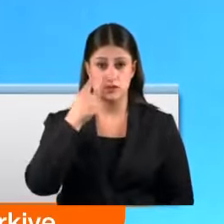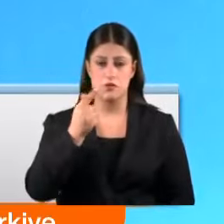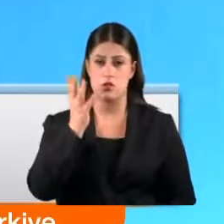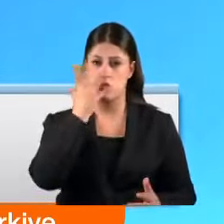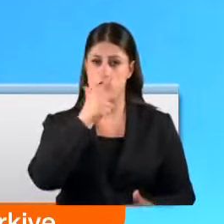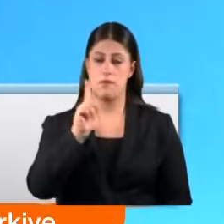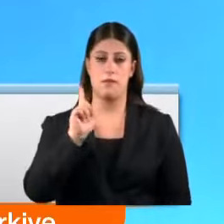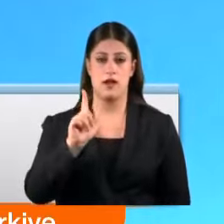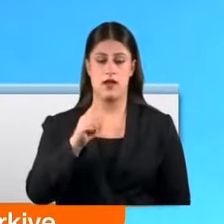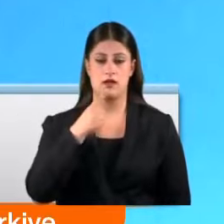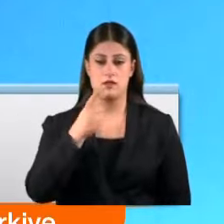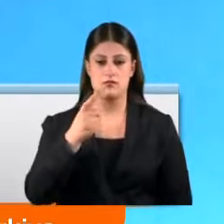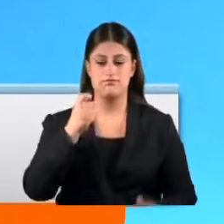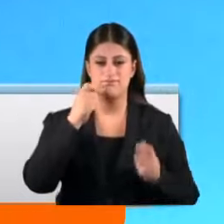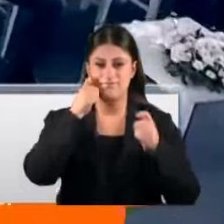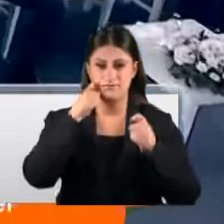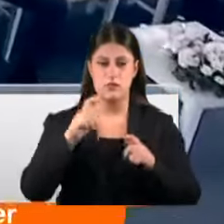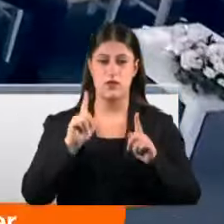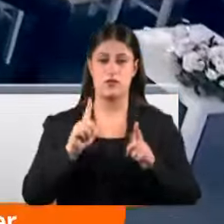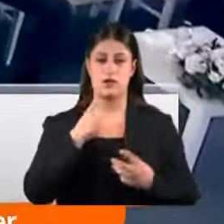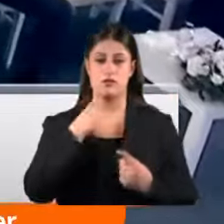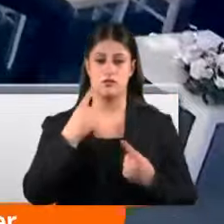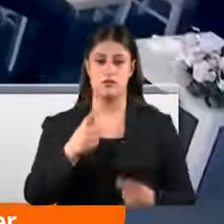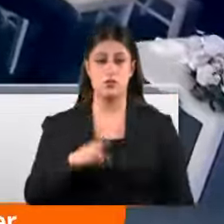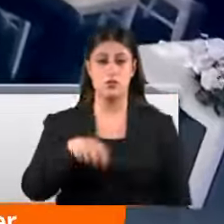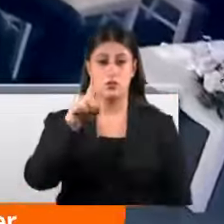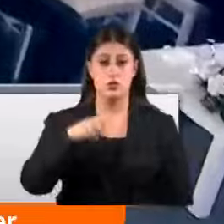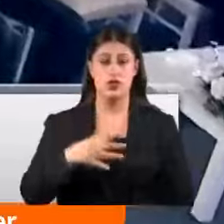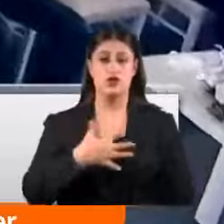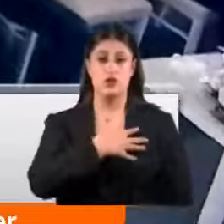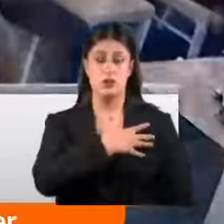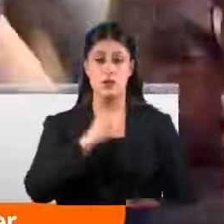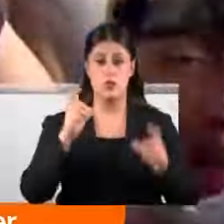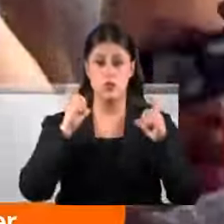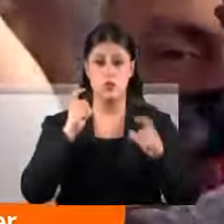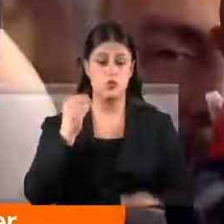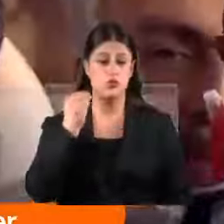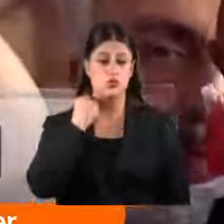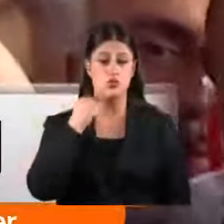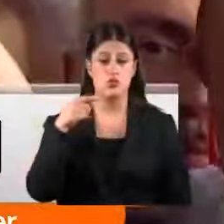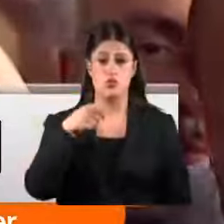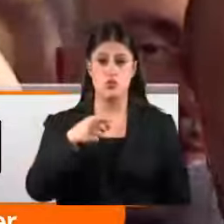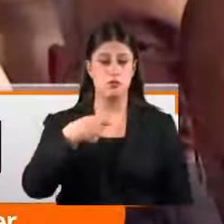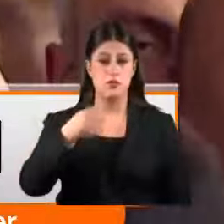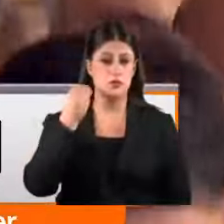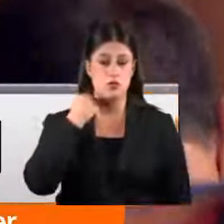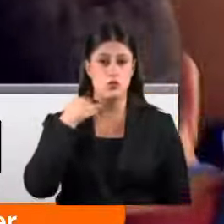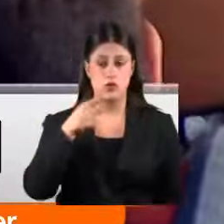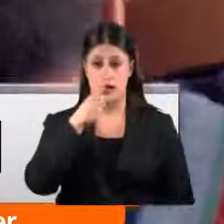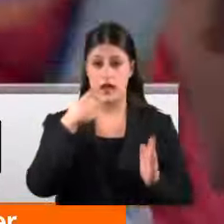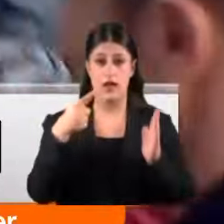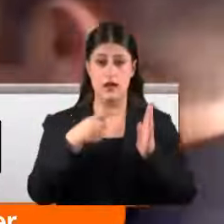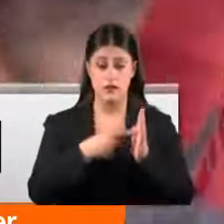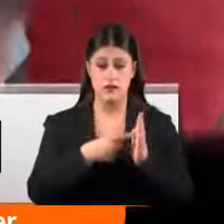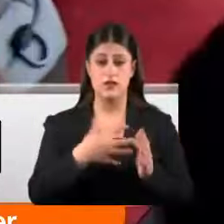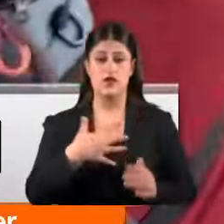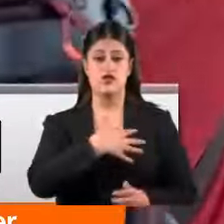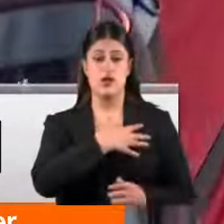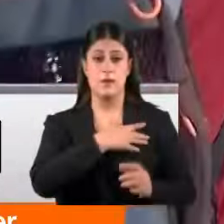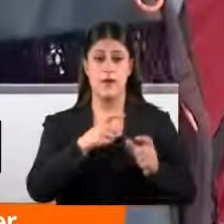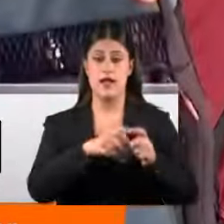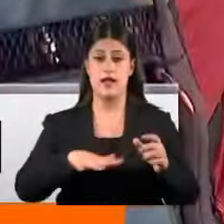olur. Mahcubiyet olur. Gündeminde CHP'nin sosyal güvenlik kurumuna olan prim borçları, hedefinde ise CHP